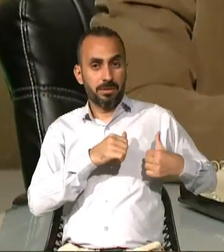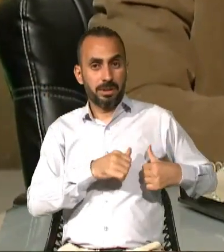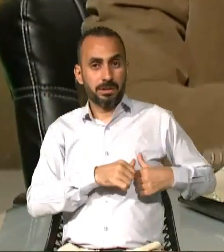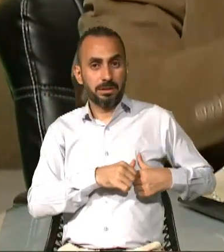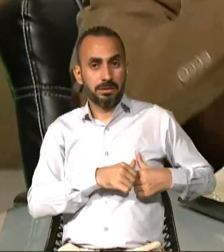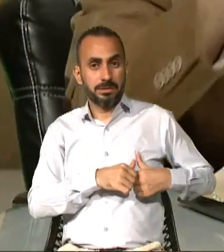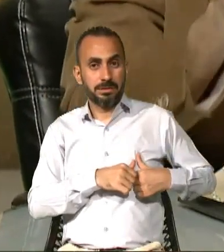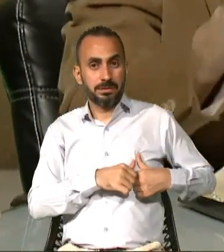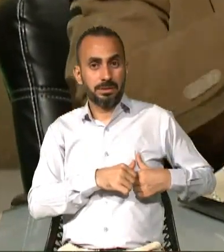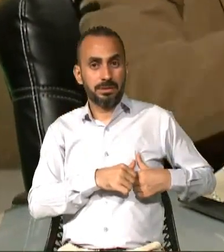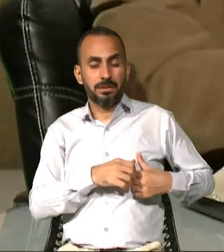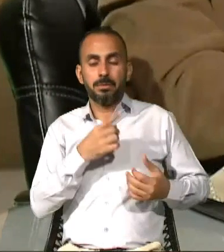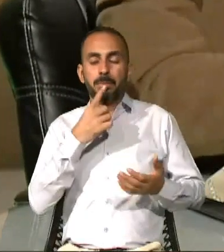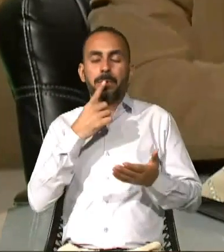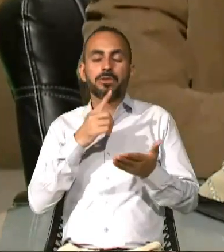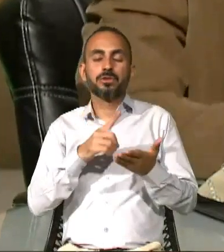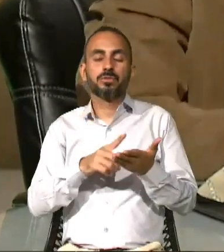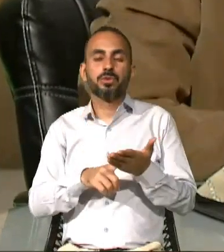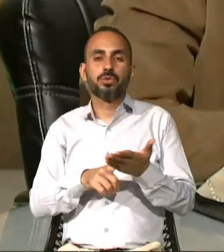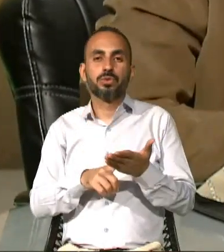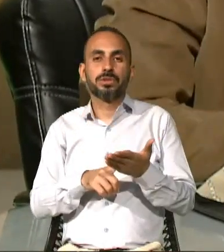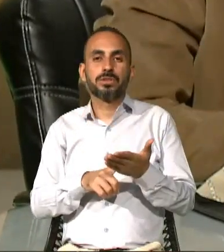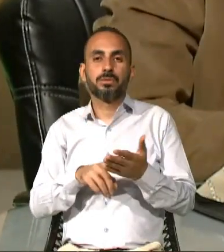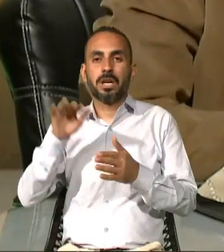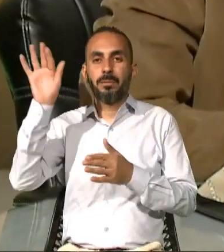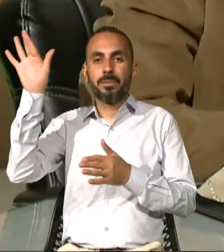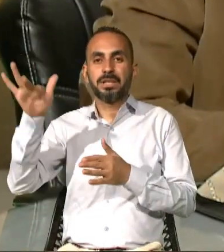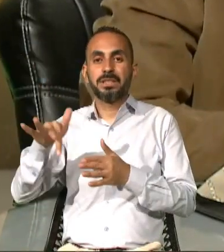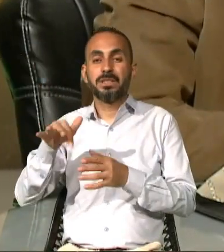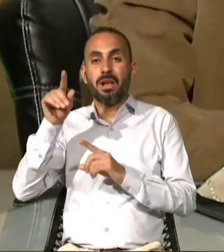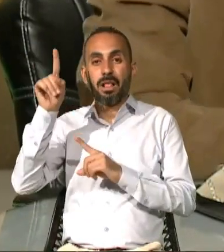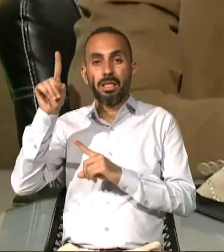الجمله الجميله، نجاتك تقترب.